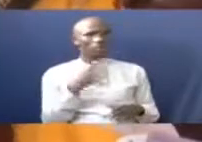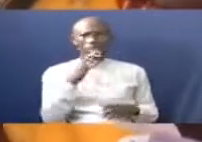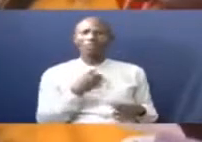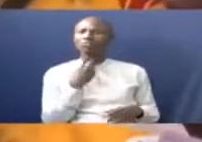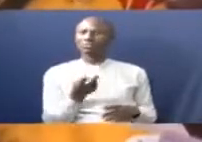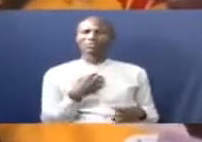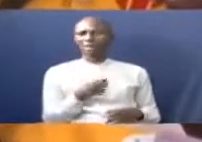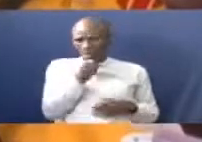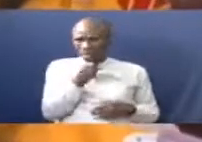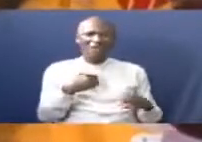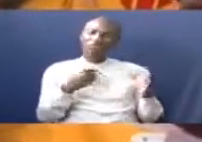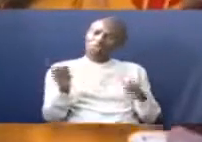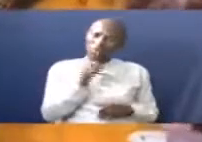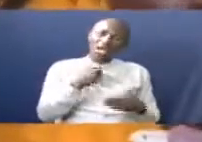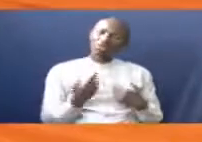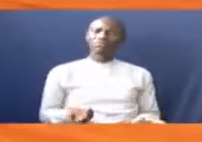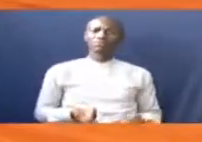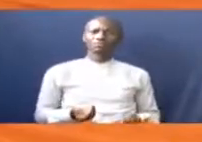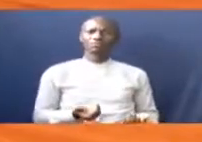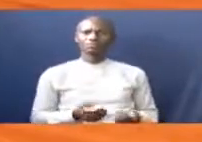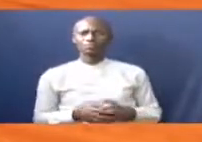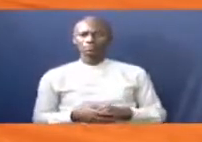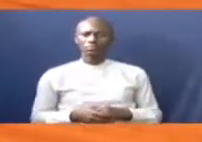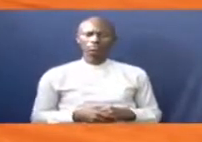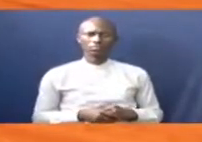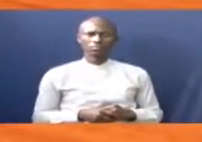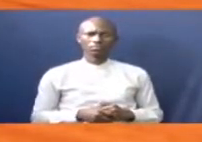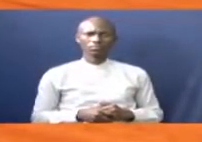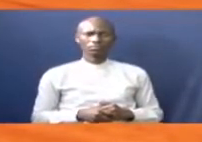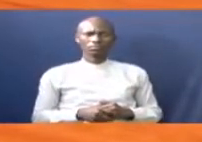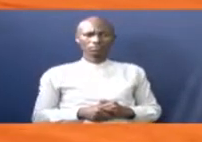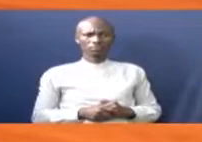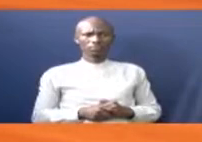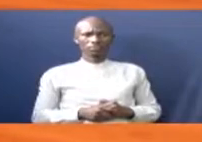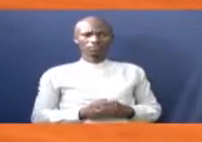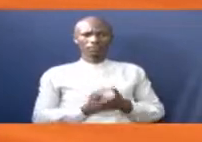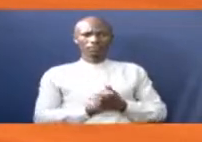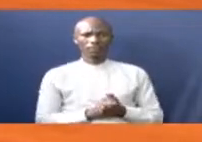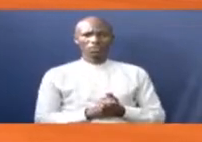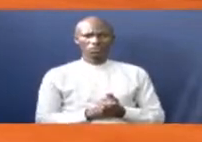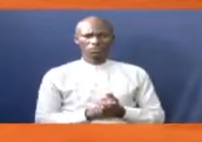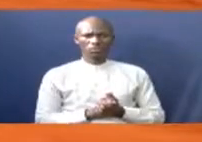o man kale mono sana Salamat.